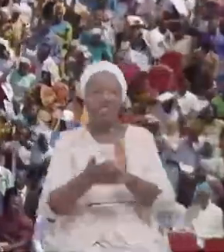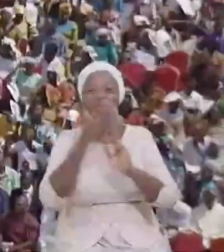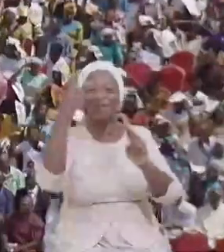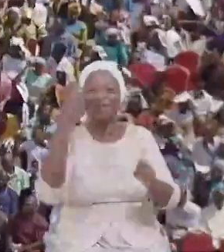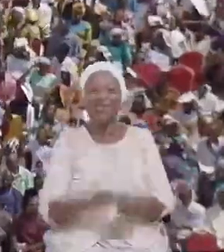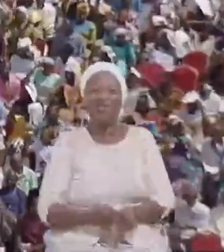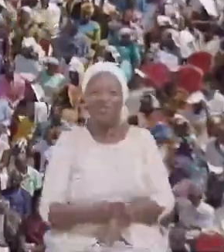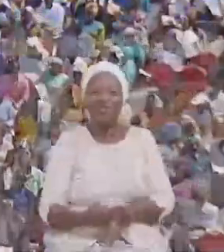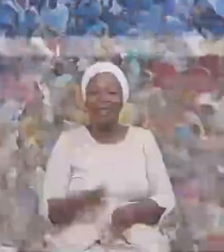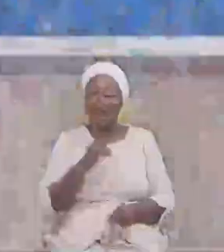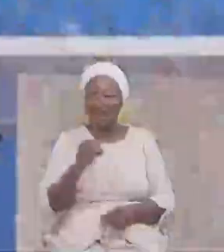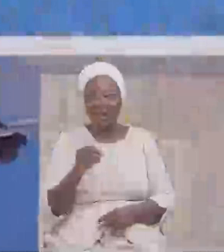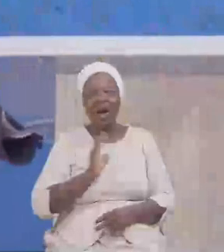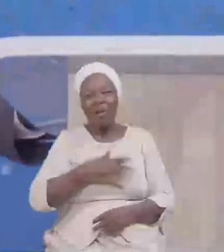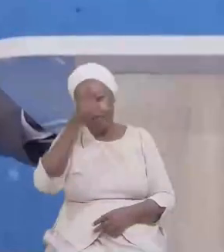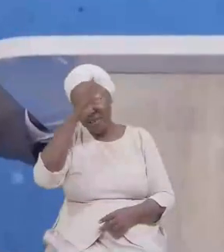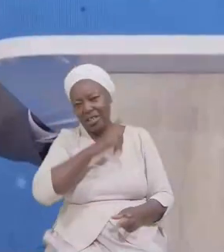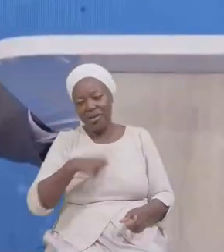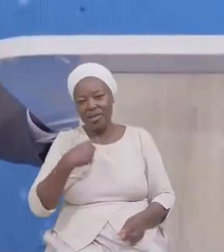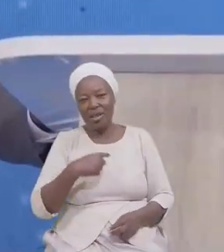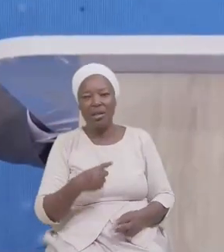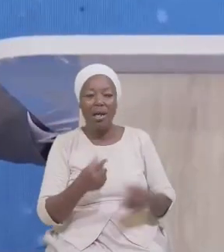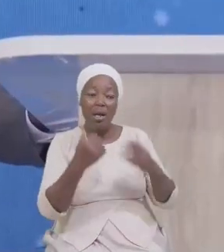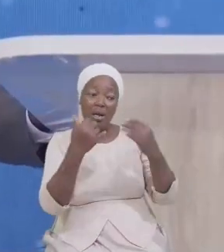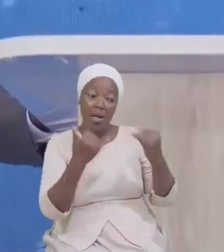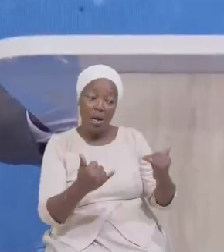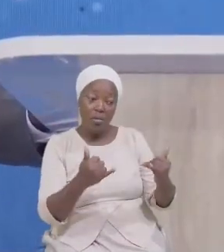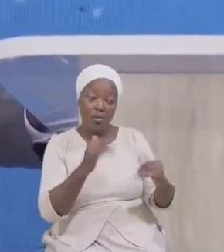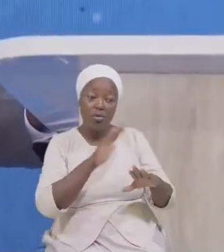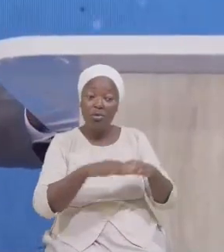Alors j'ai dit, maintenant, n'argumente pas.